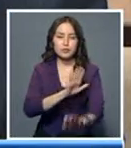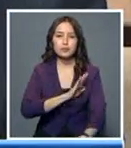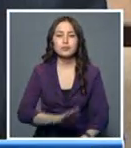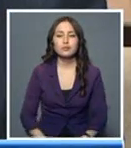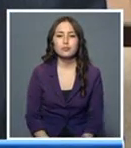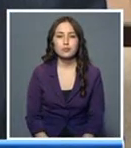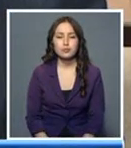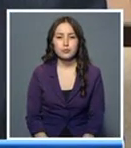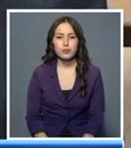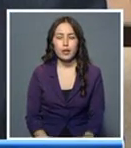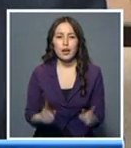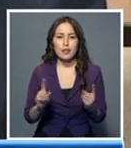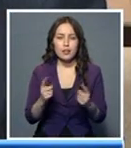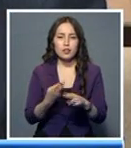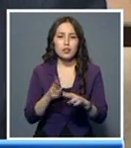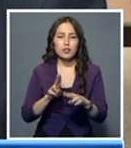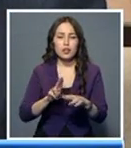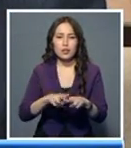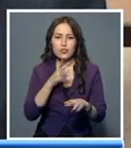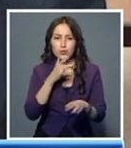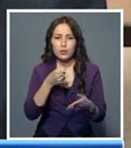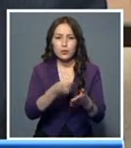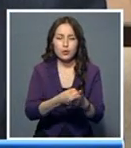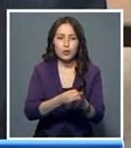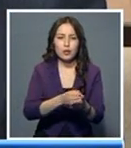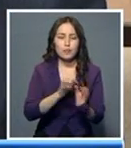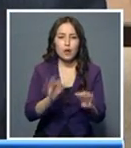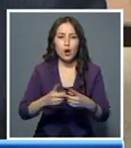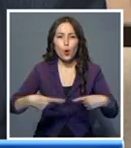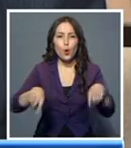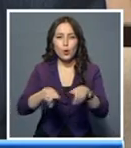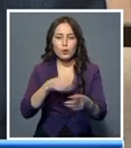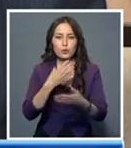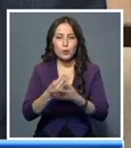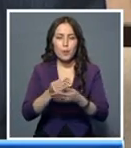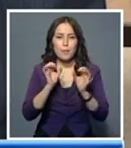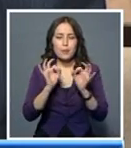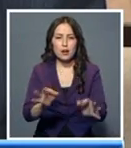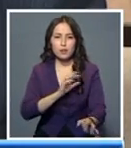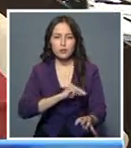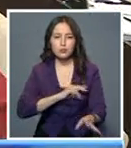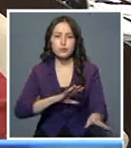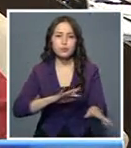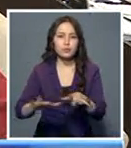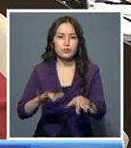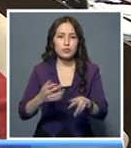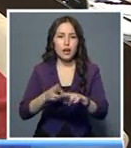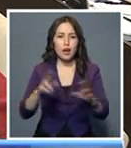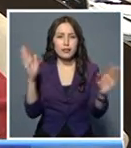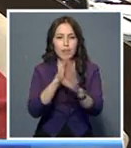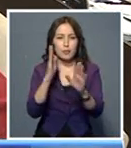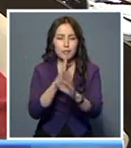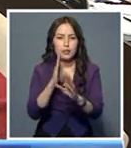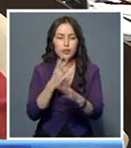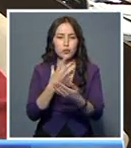Неліктен осы күнге дейін құзырлы органдардың жауапты қызметкерлері өзінің кәсіби шеңберінің тарлығын табиғи